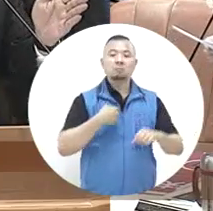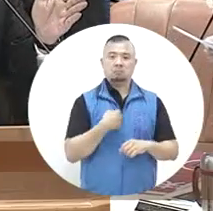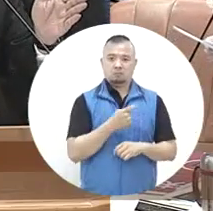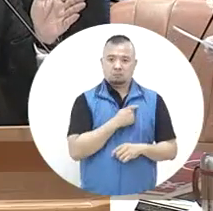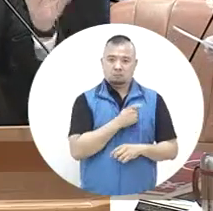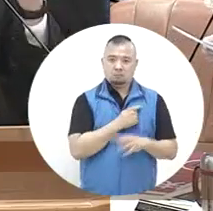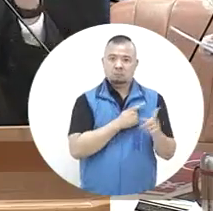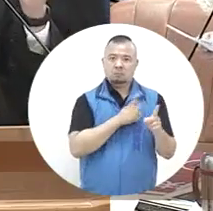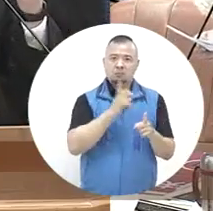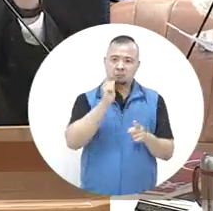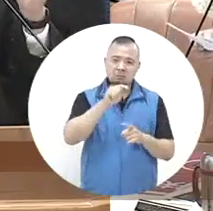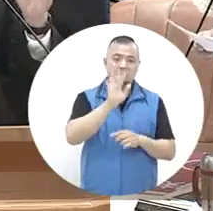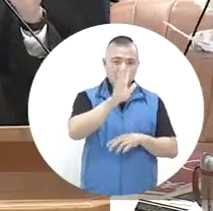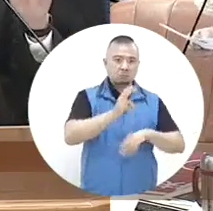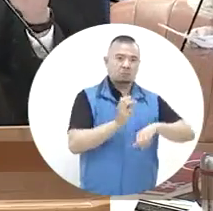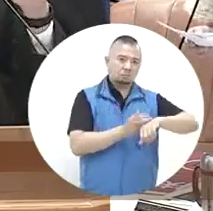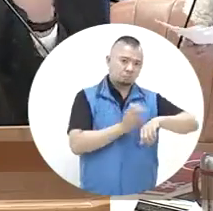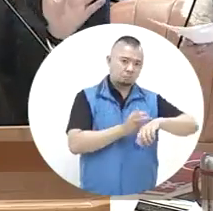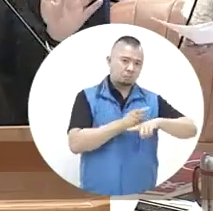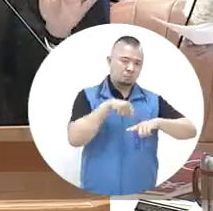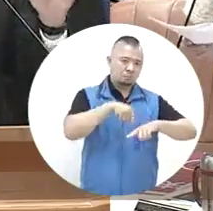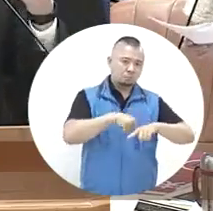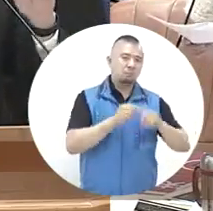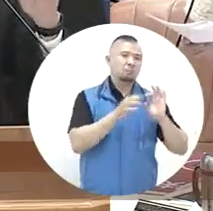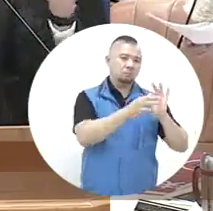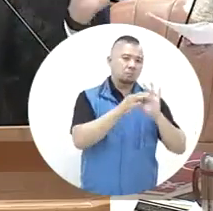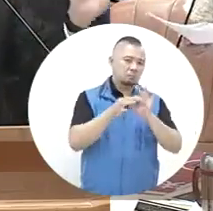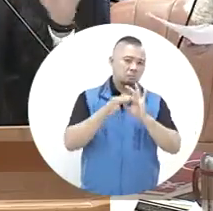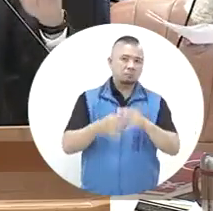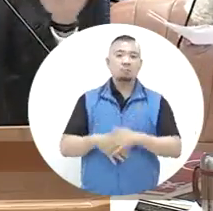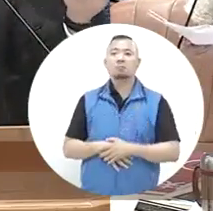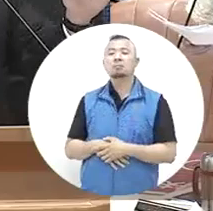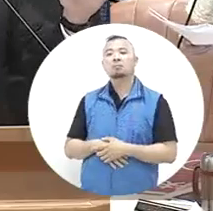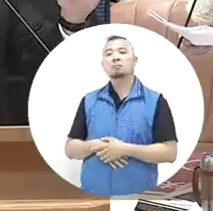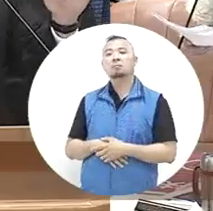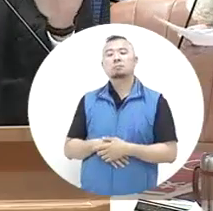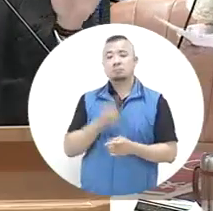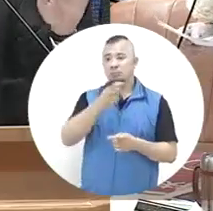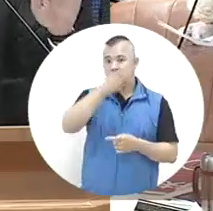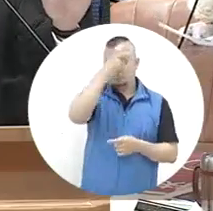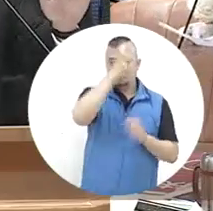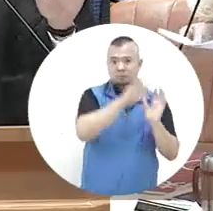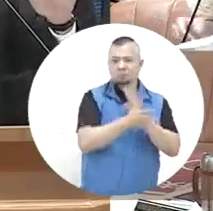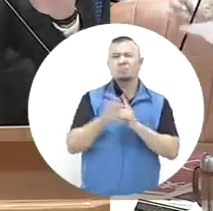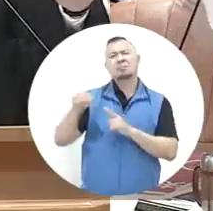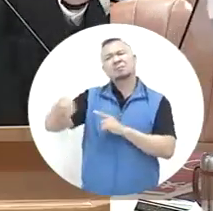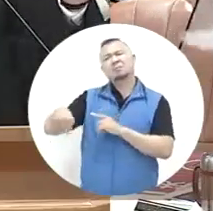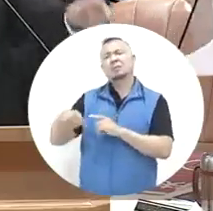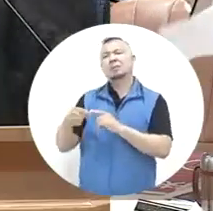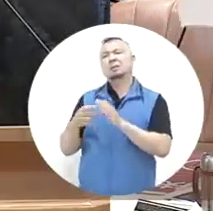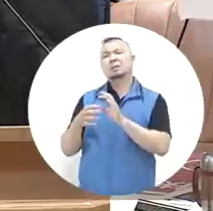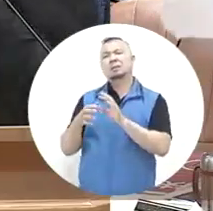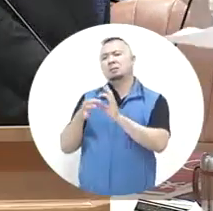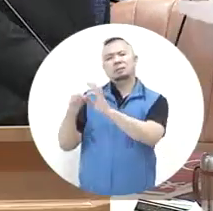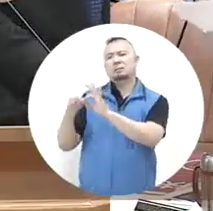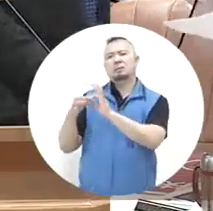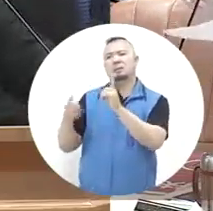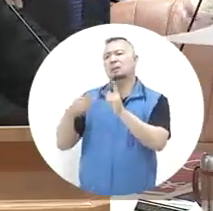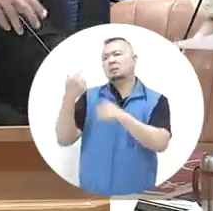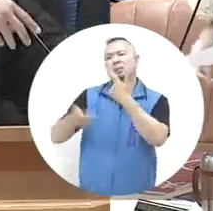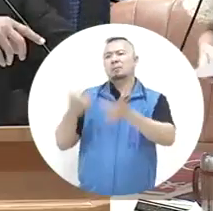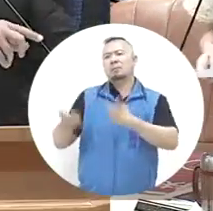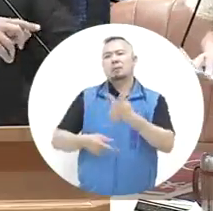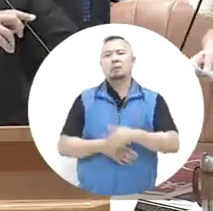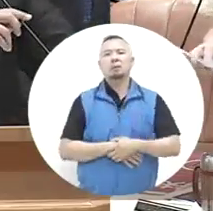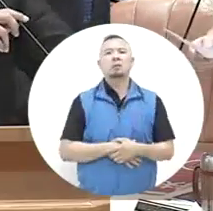联系。因为打击犯罪的语言，警察对警察， 时间都慢很多了。 不会， 我们2017年 马来西亚 只 有几